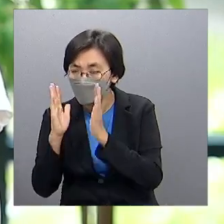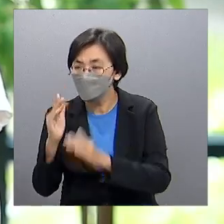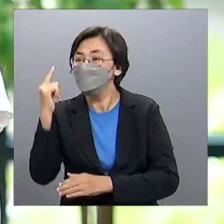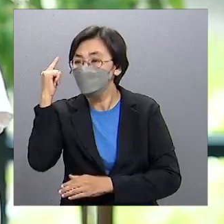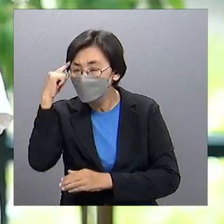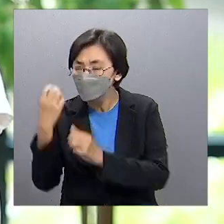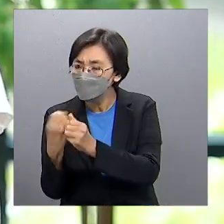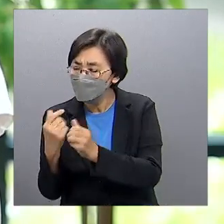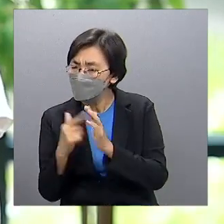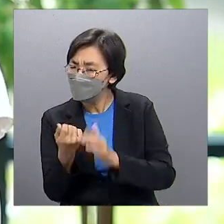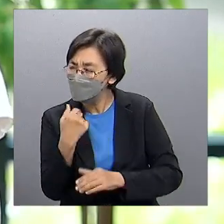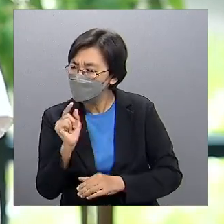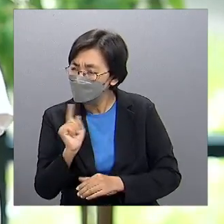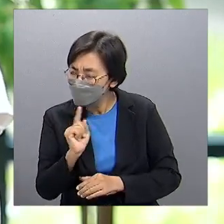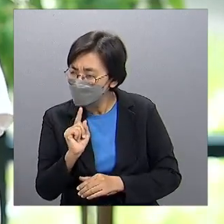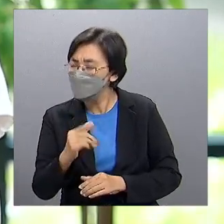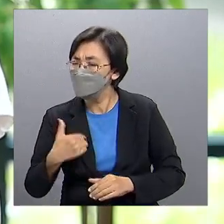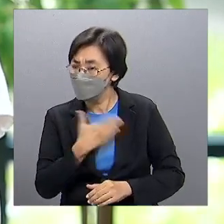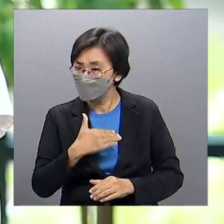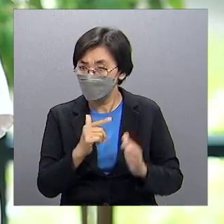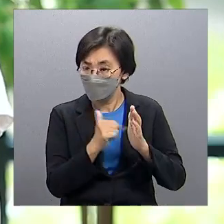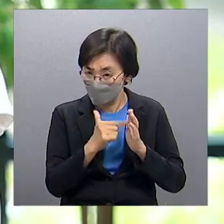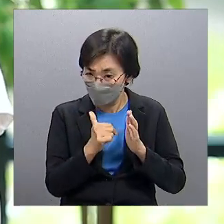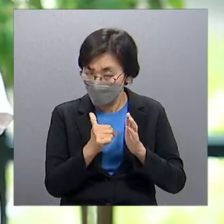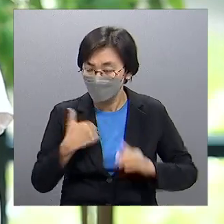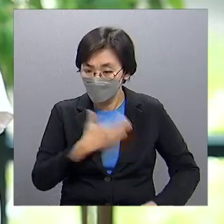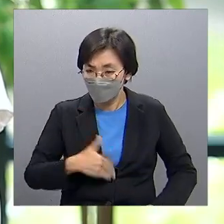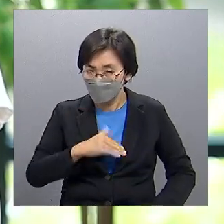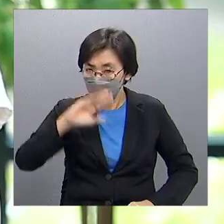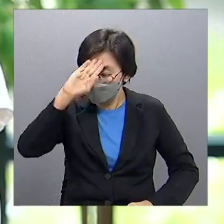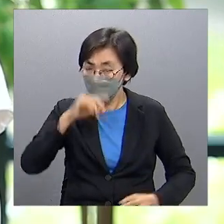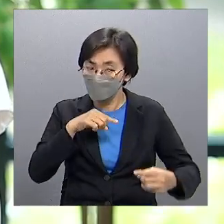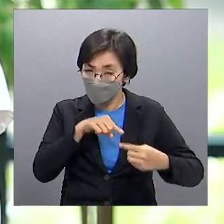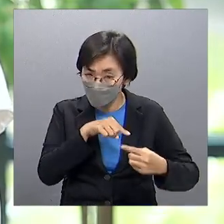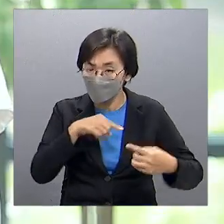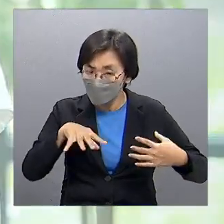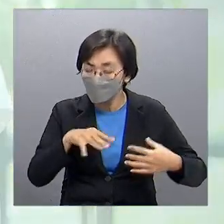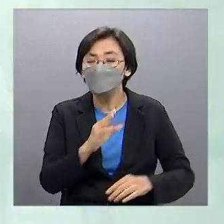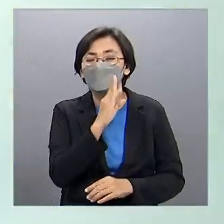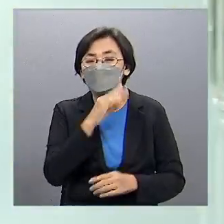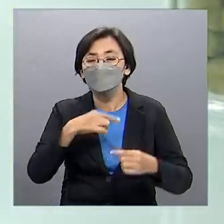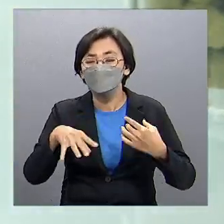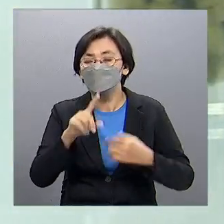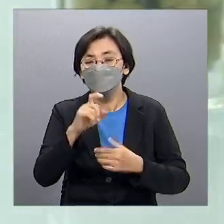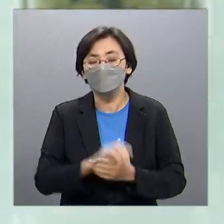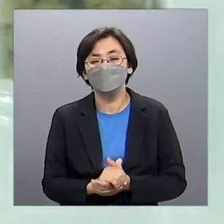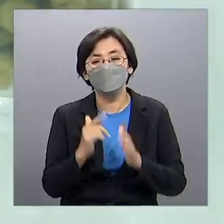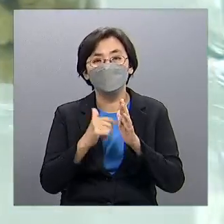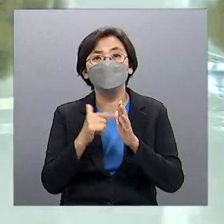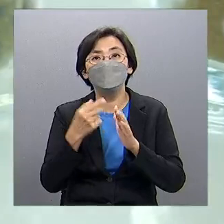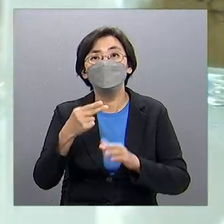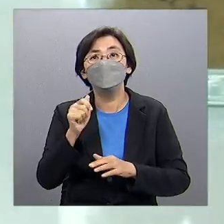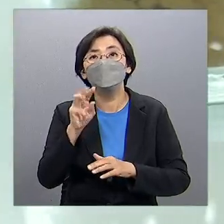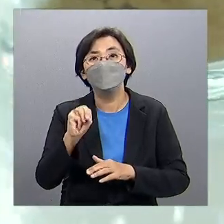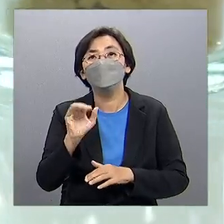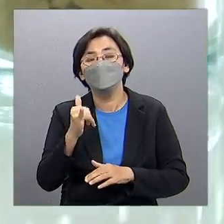ของเราเนี่ยหัวข้อตรงกับตัวยาไหมเพราะบางครั้งการกินยาผิดก็มีเหมือนกันอย่างเช่นยาหอมหลายชนิดเนี่ยบางครั้งเราจุกเสียดกับกิน